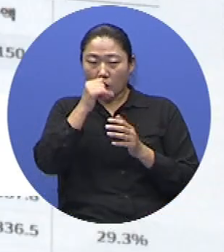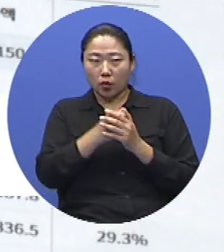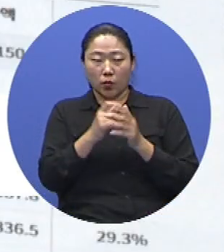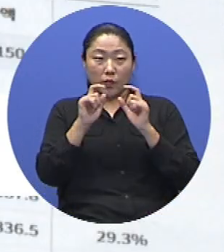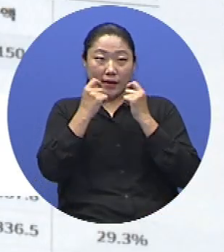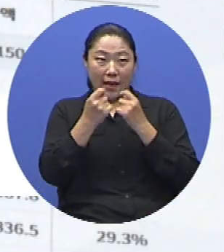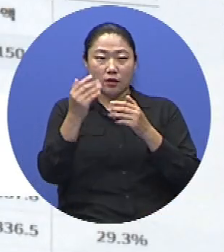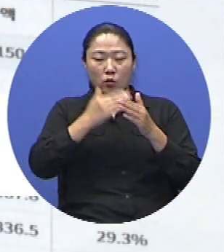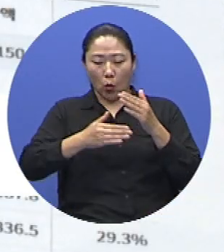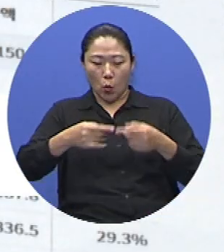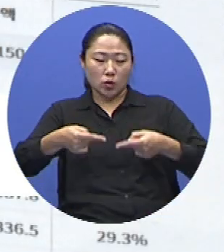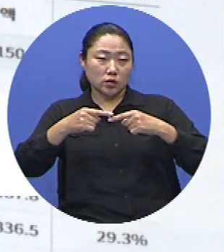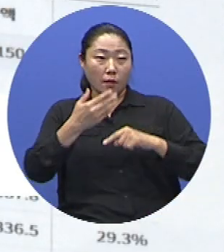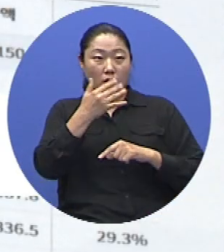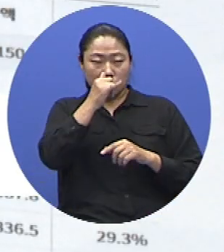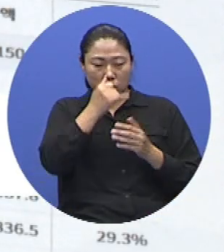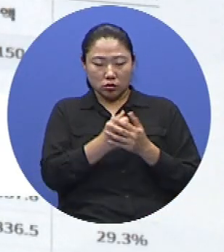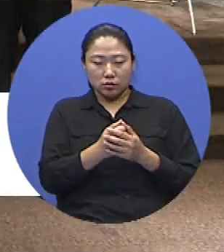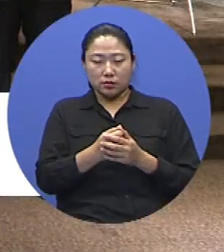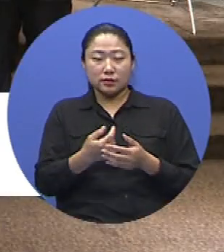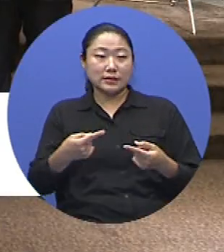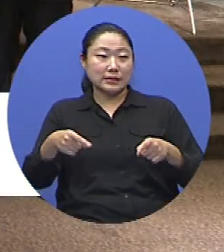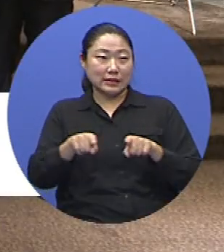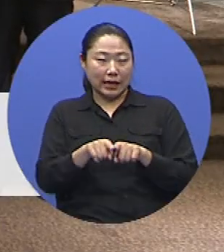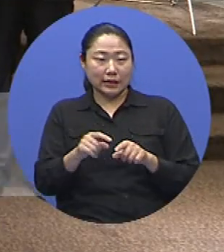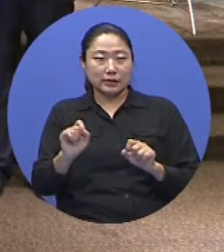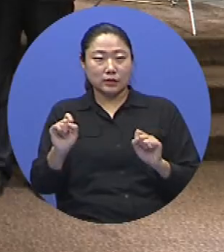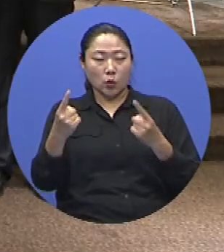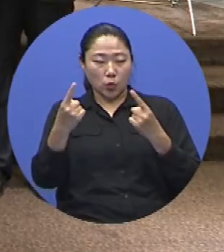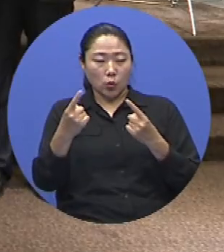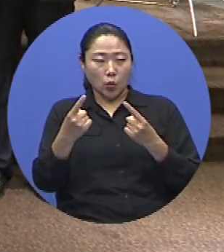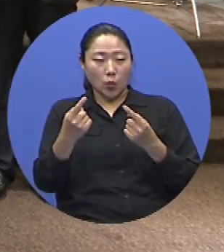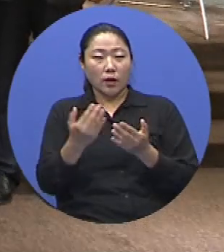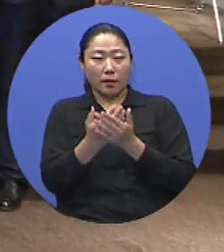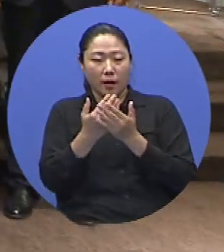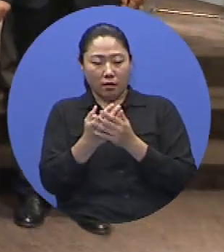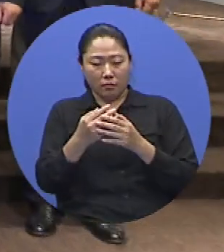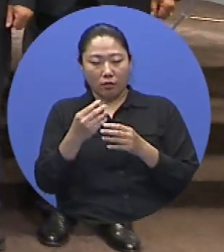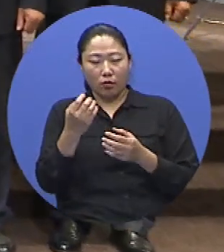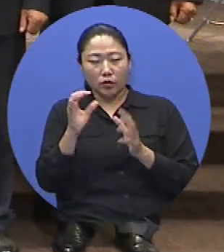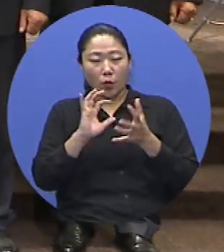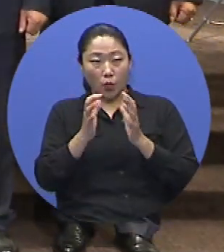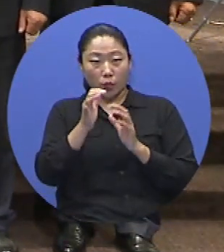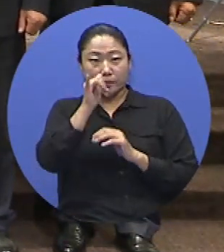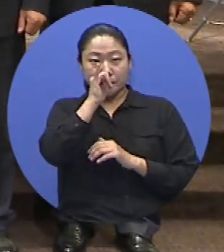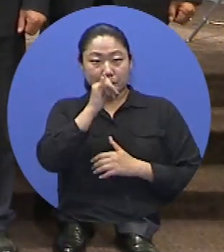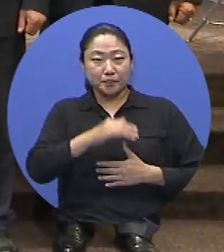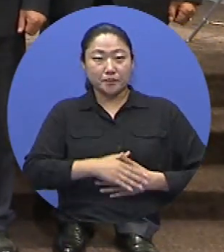민간과 공공이 참여하는 공동개발체계를 구축하는 방안 등을 논의했습니다.